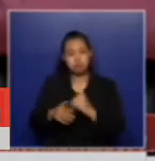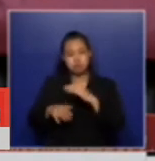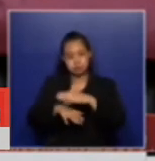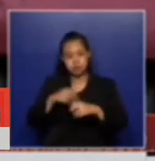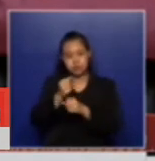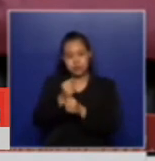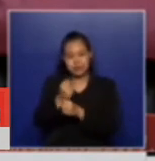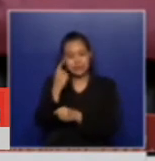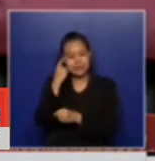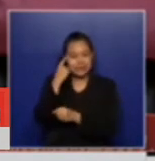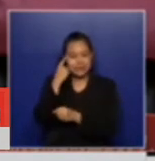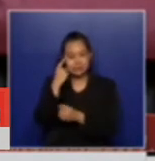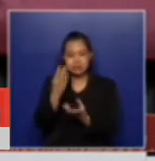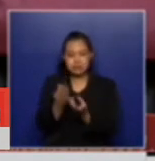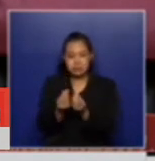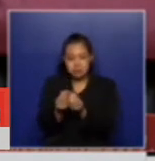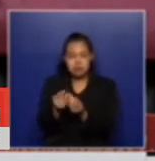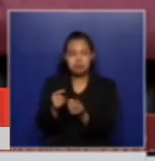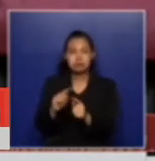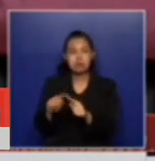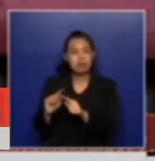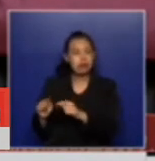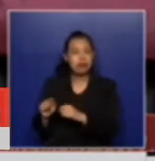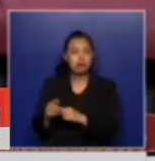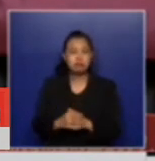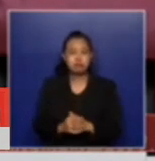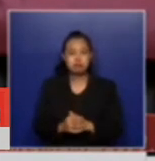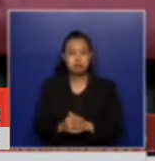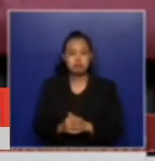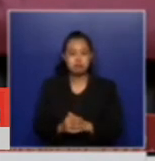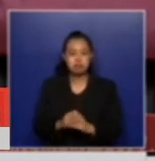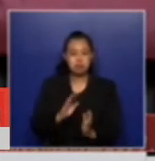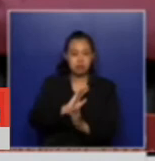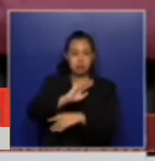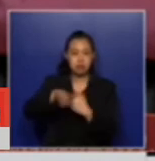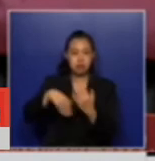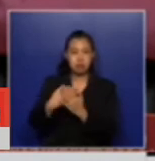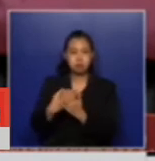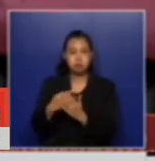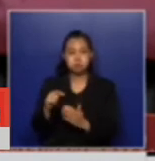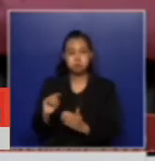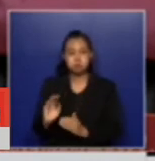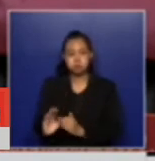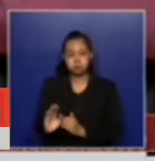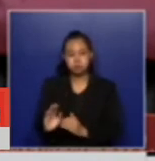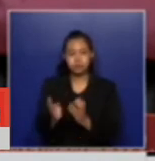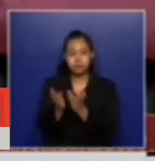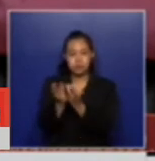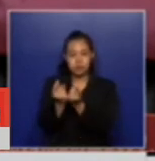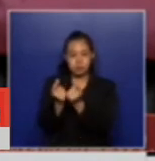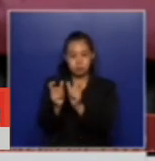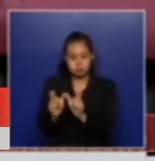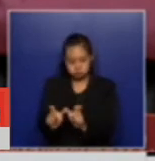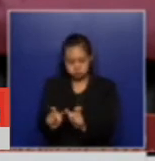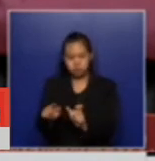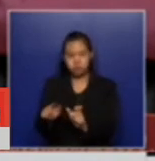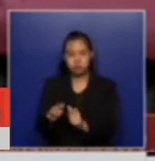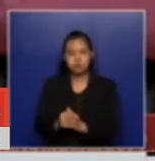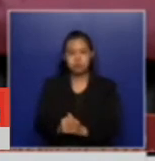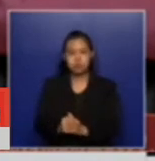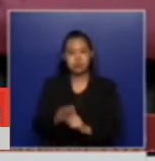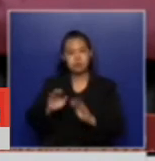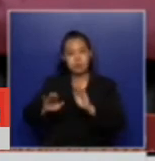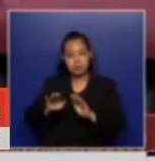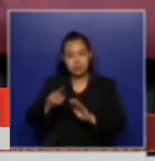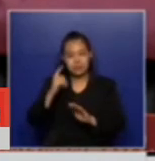นวณนะครับแล้วทั้งหมดมันมีตัวเลขทางเศรษฐกิจบางตัวที่ใช้ประมาณการ